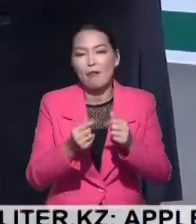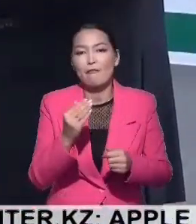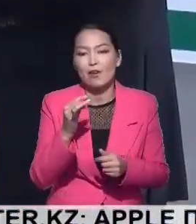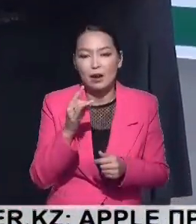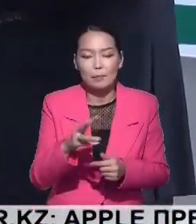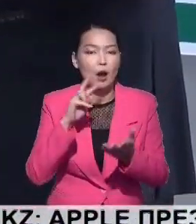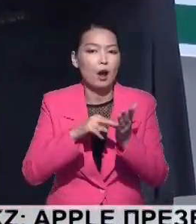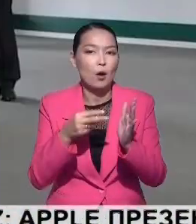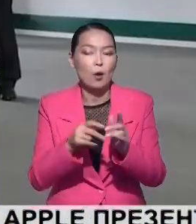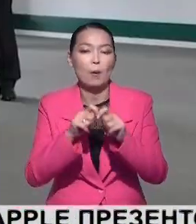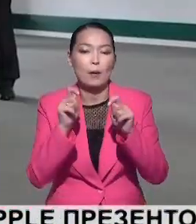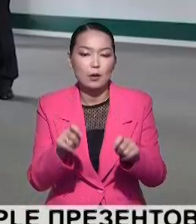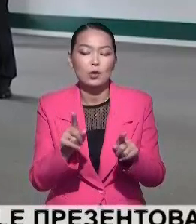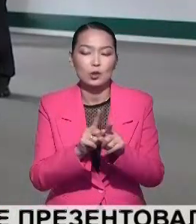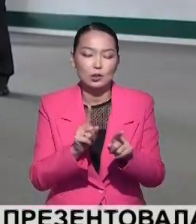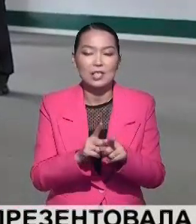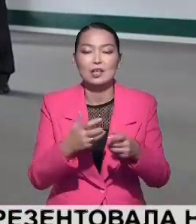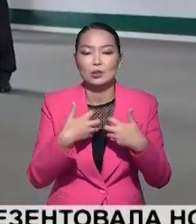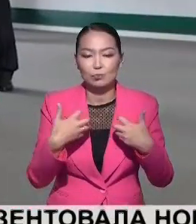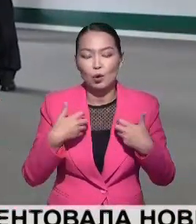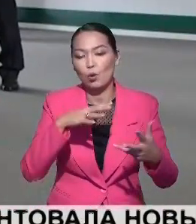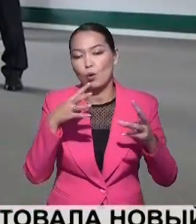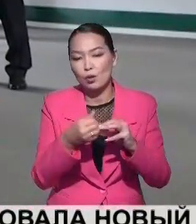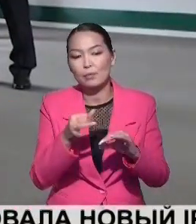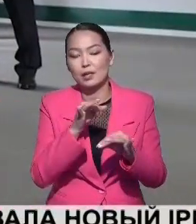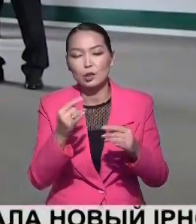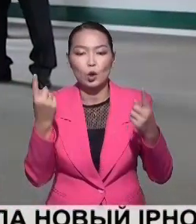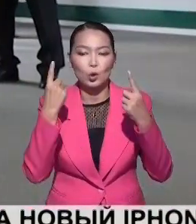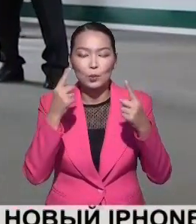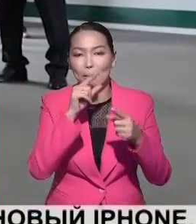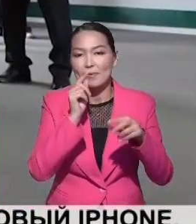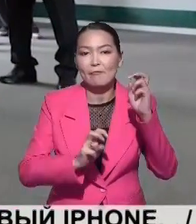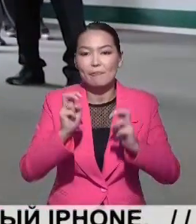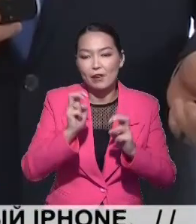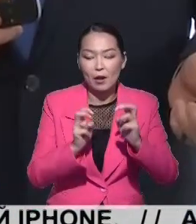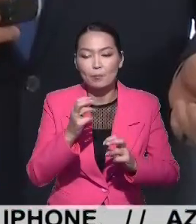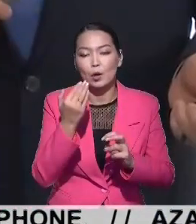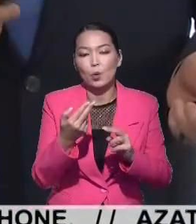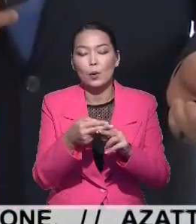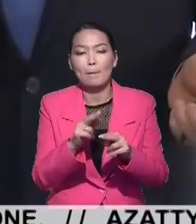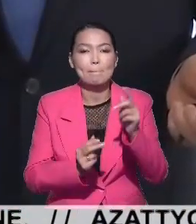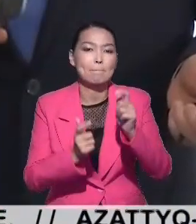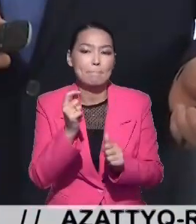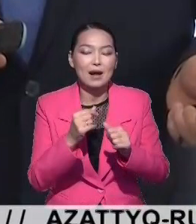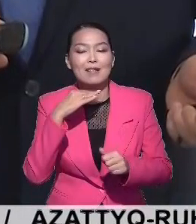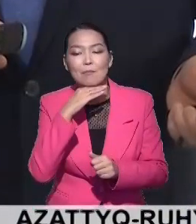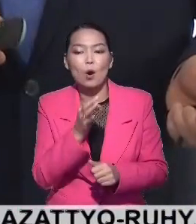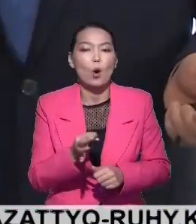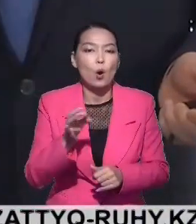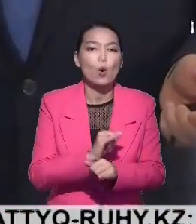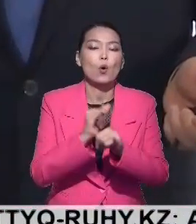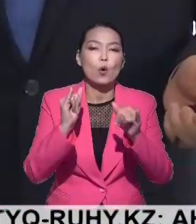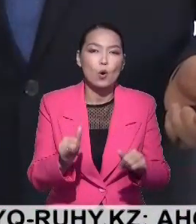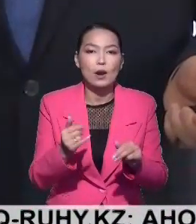Запланировано возведение 44 животноводческих комплексов и 2 крупных птицефабрик. В результате производство молока и мяса в области увеличится